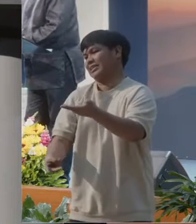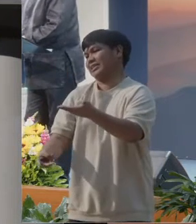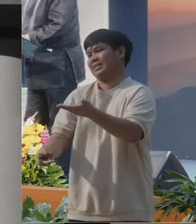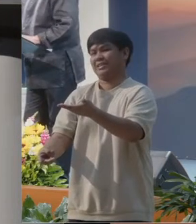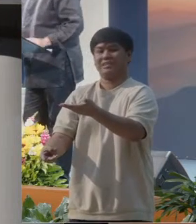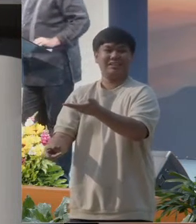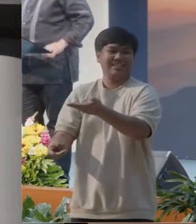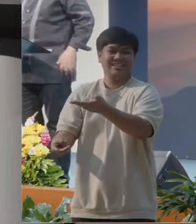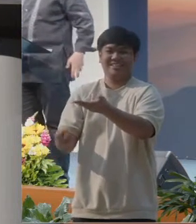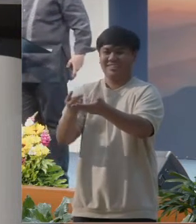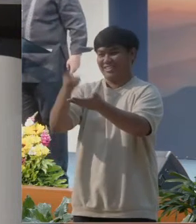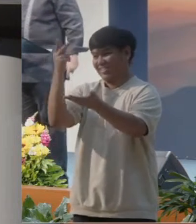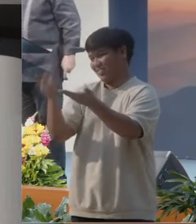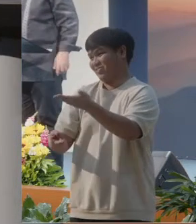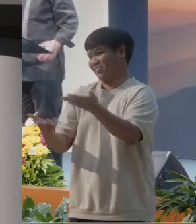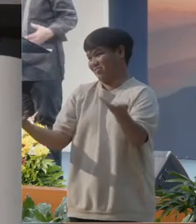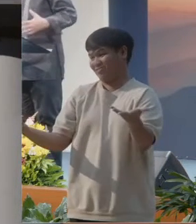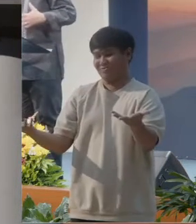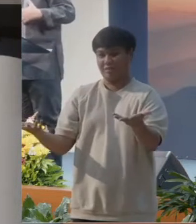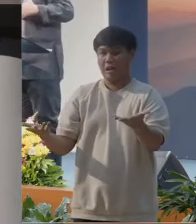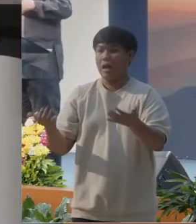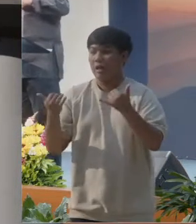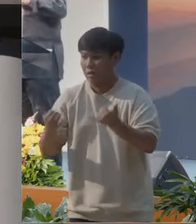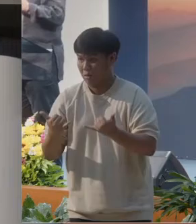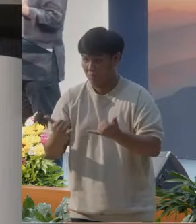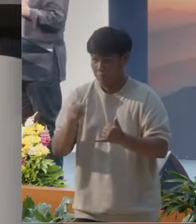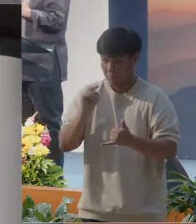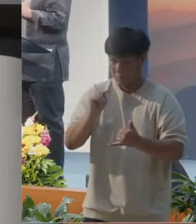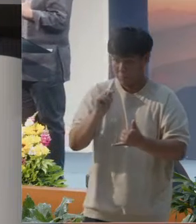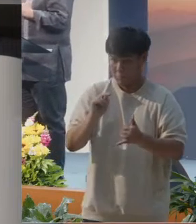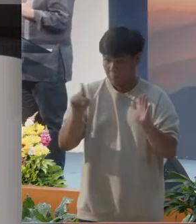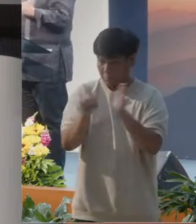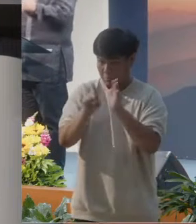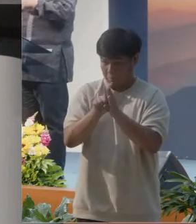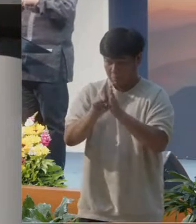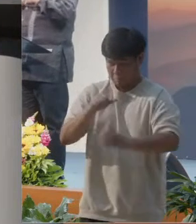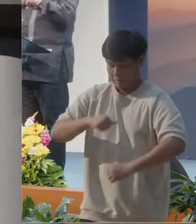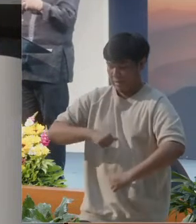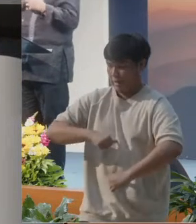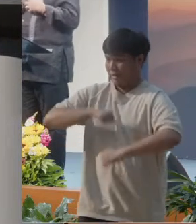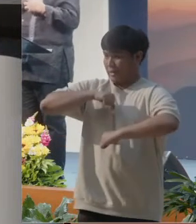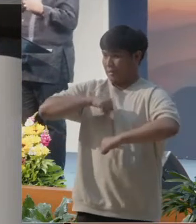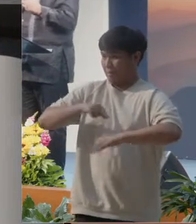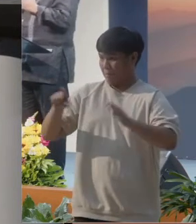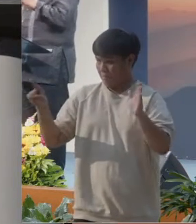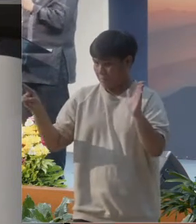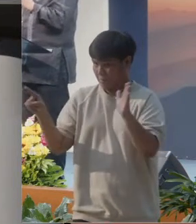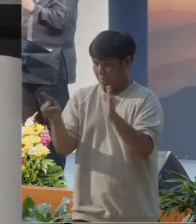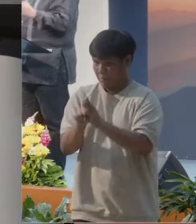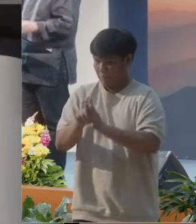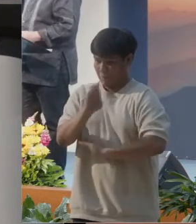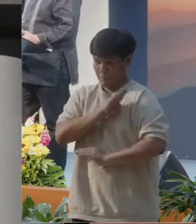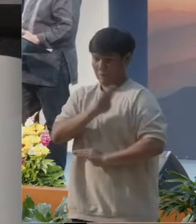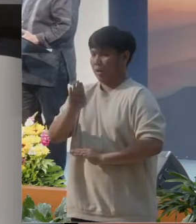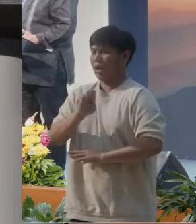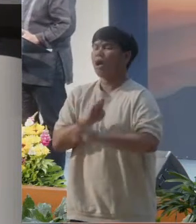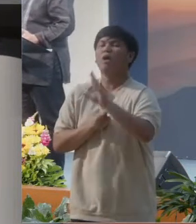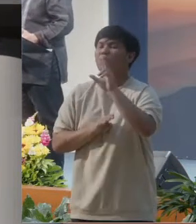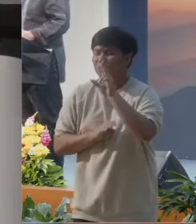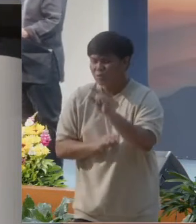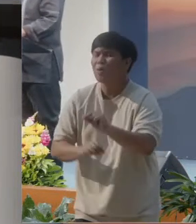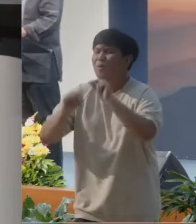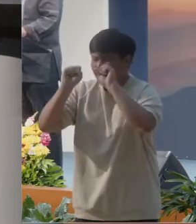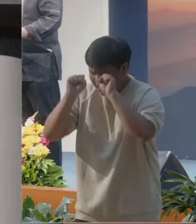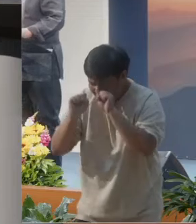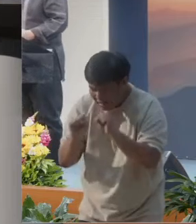Ngayon, hindi ko naman po sinasabi na hindi tayo dapat magmalaking loob at maging kampante at confident sa ating Panginoon.